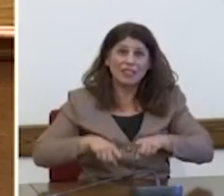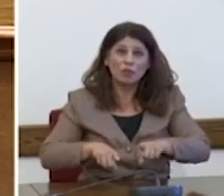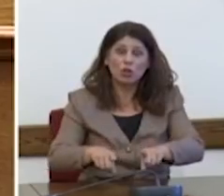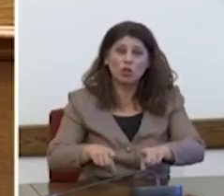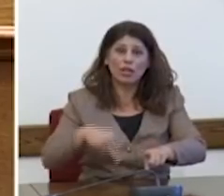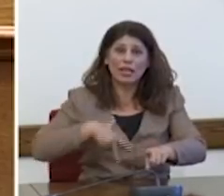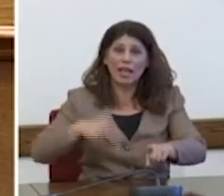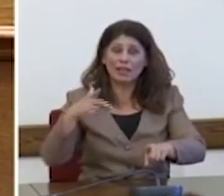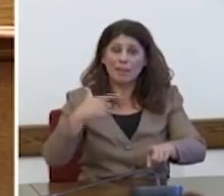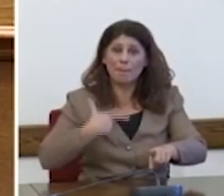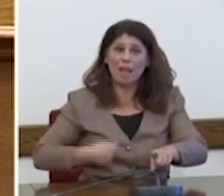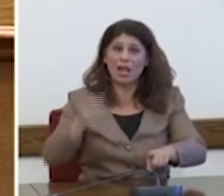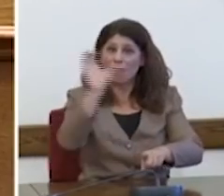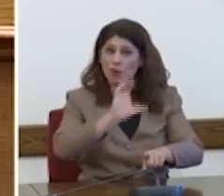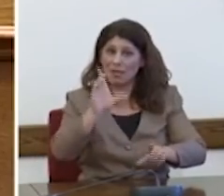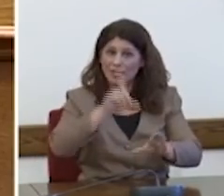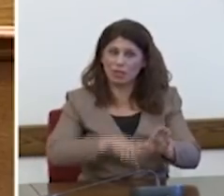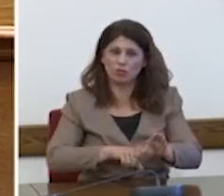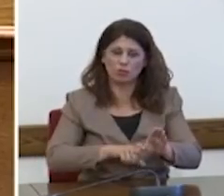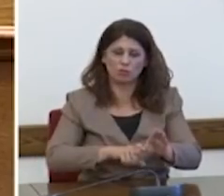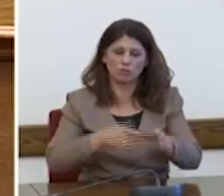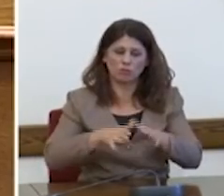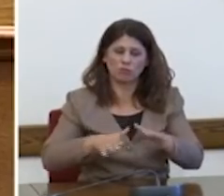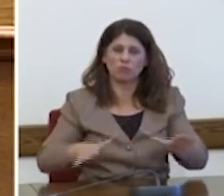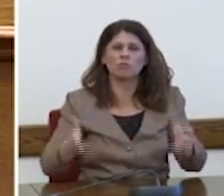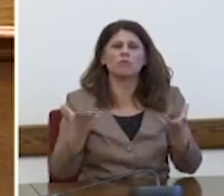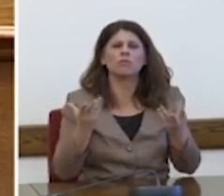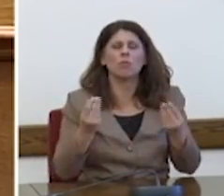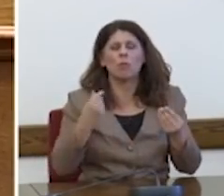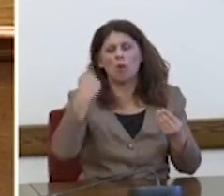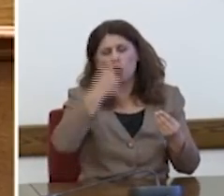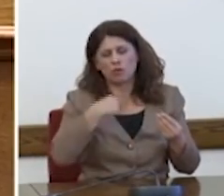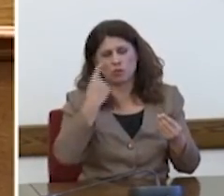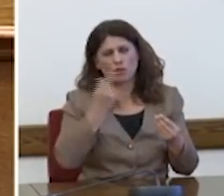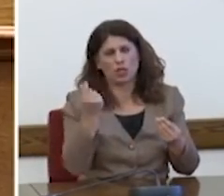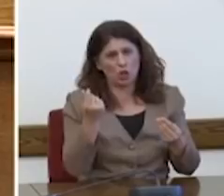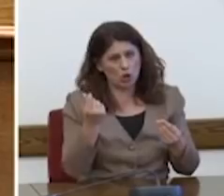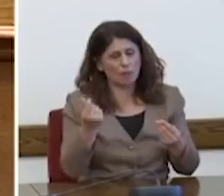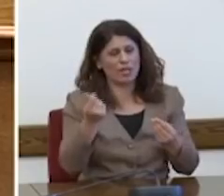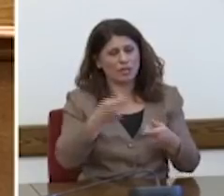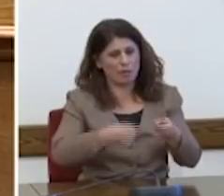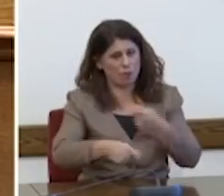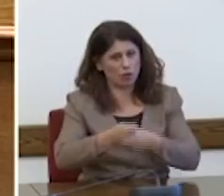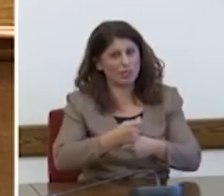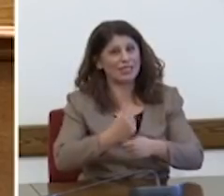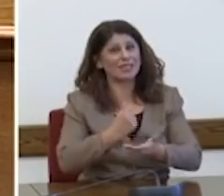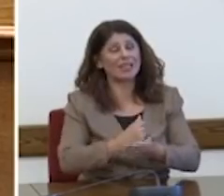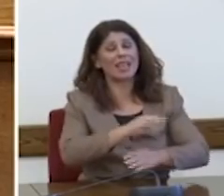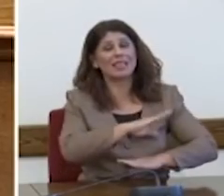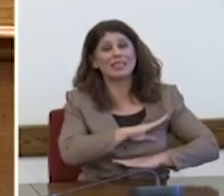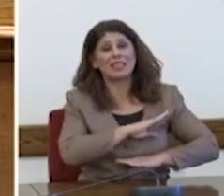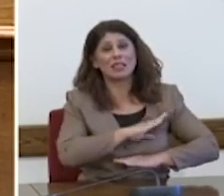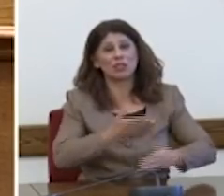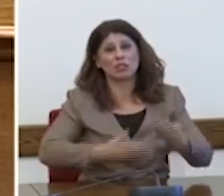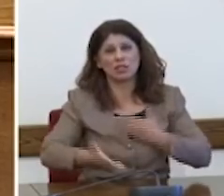της Ευρωπαϊκής Ένωσης αναπτύσσουν πολύμορφες οικονομικές, εμπορικές και στρατιωτικές συναλλαγές με